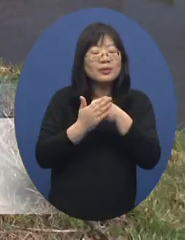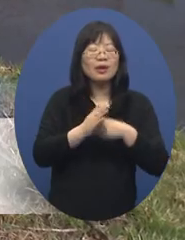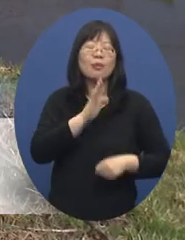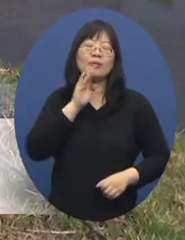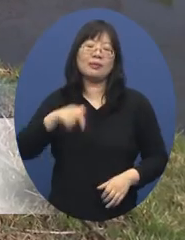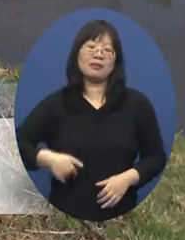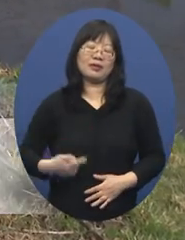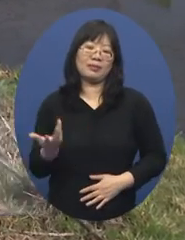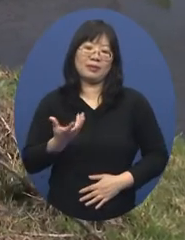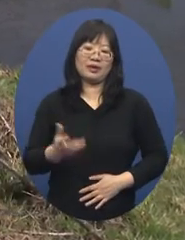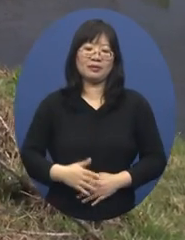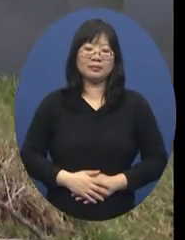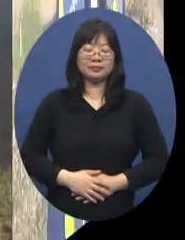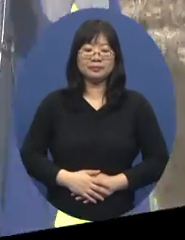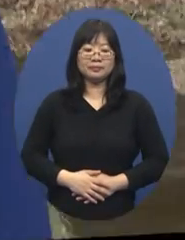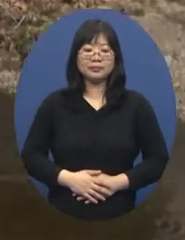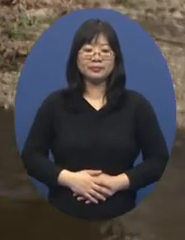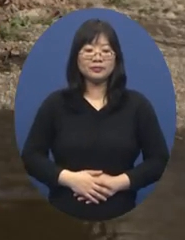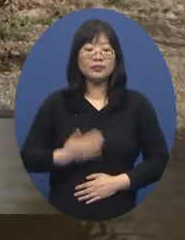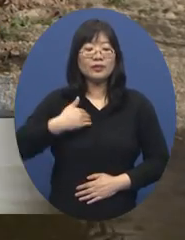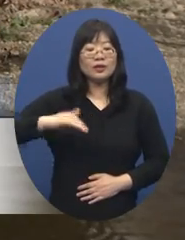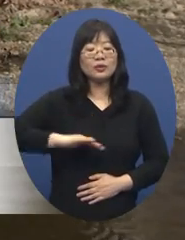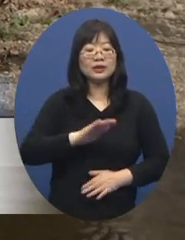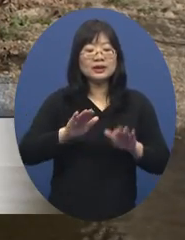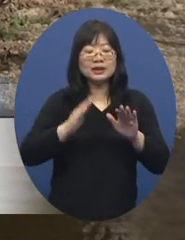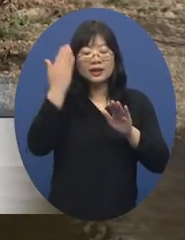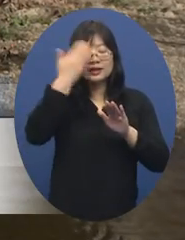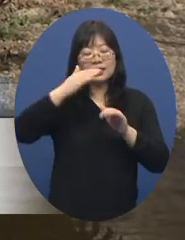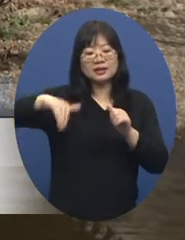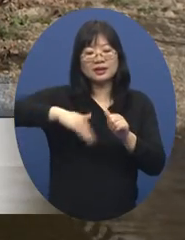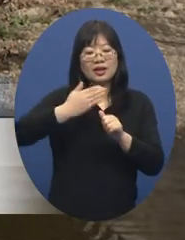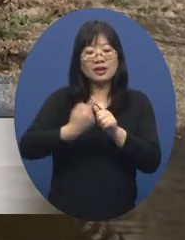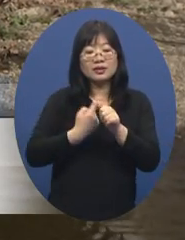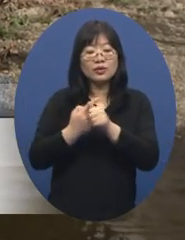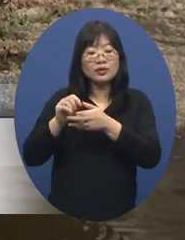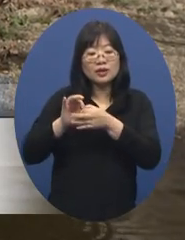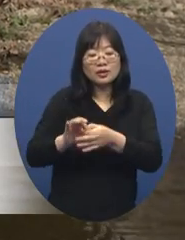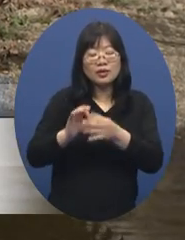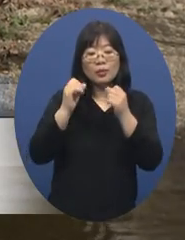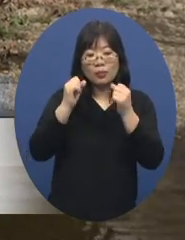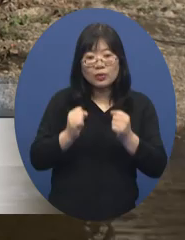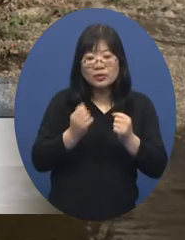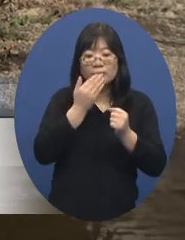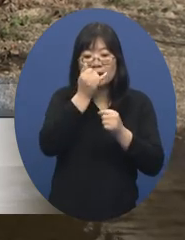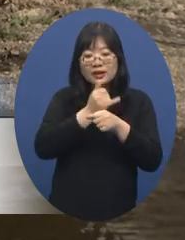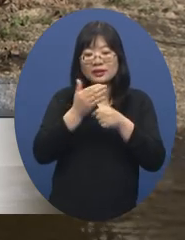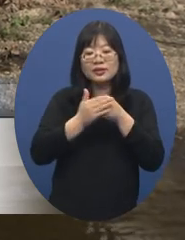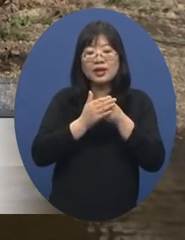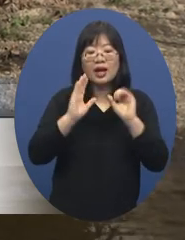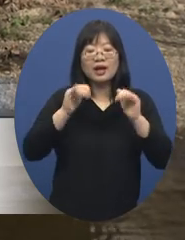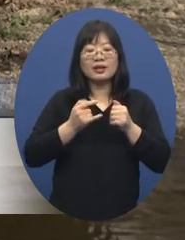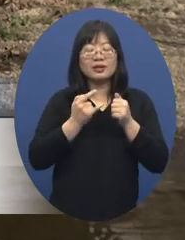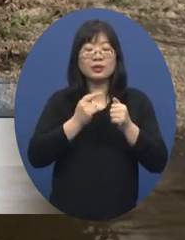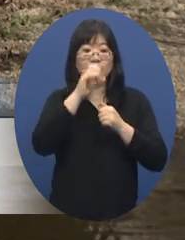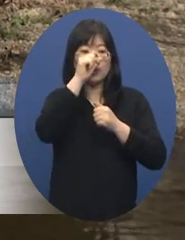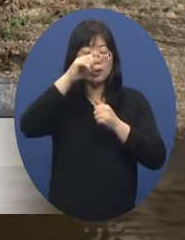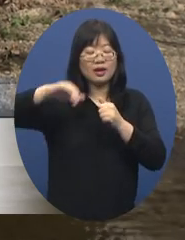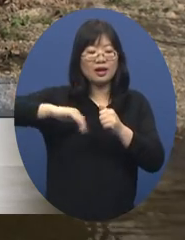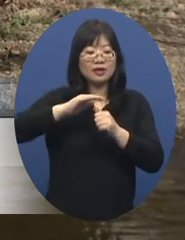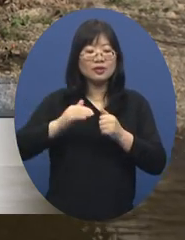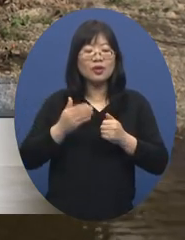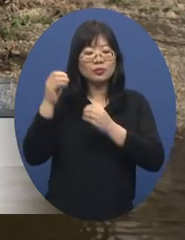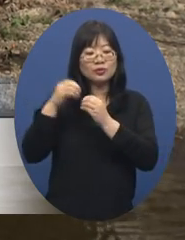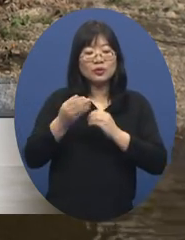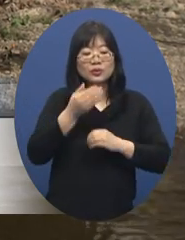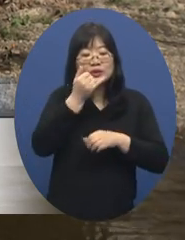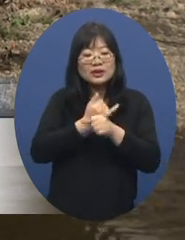하니까 정말 가슴이 아픕니다. 우리가 깨끗한 자연환경을 계속 보존을 해서 또 아이들한테 이렇게 좋은